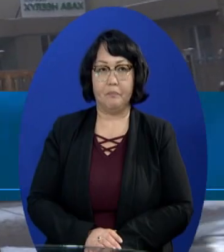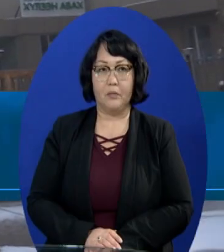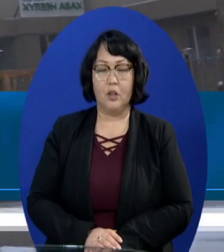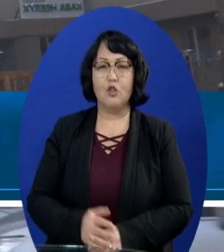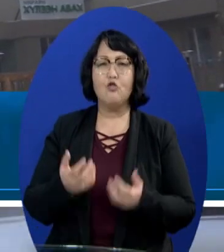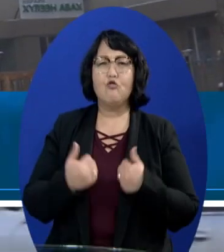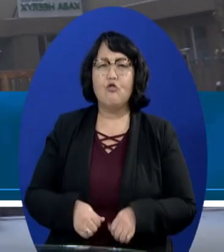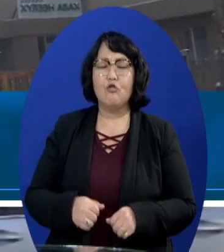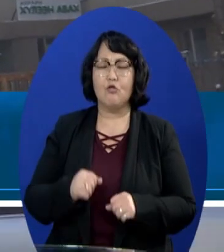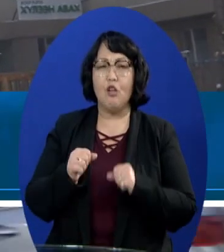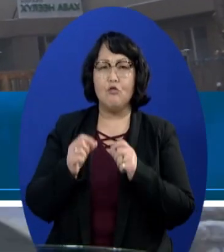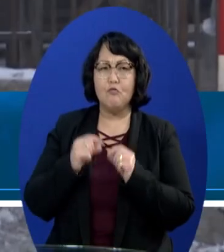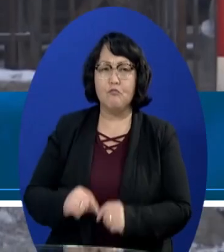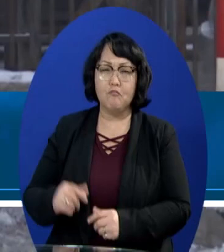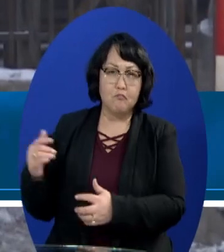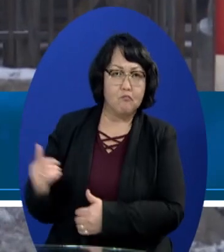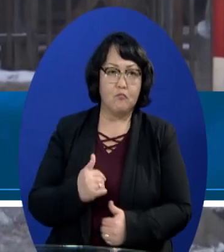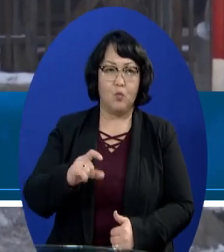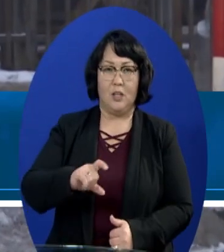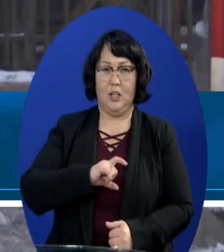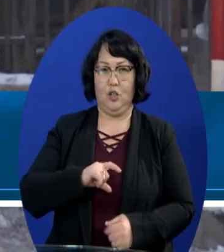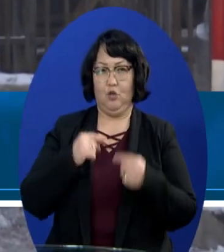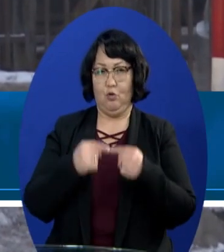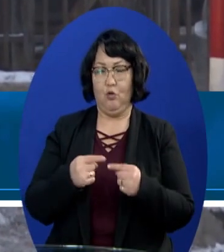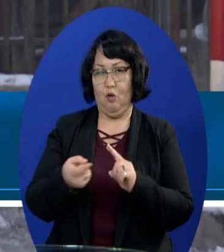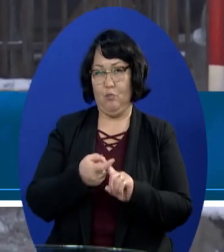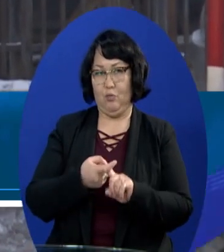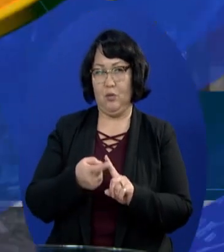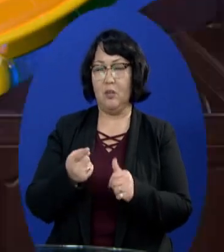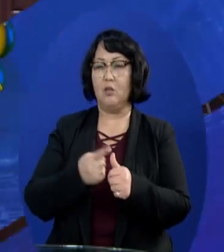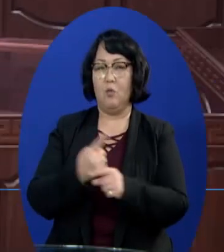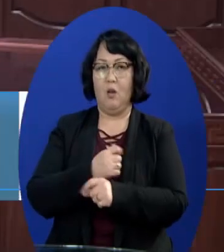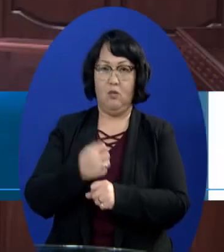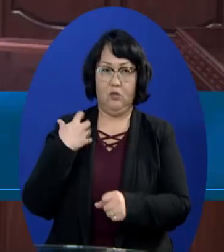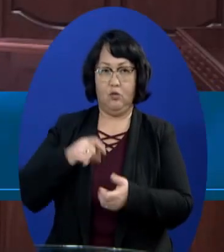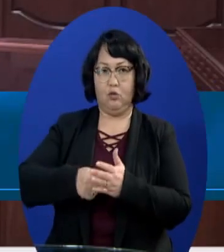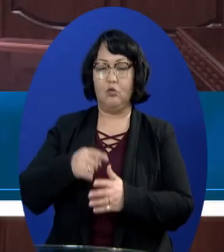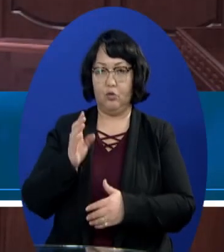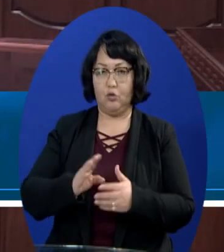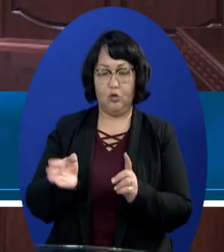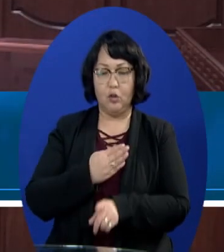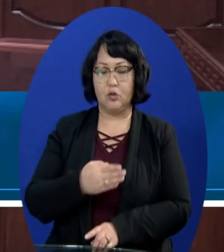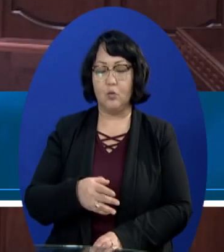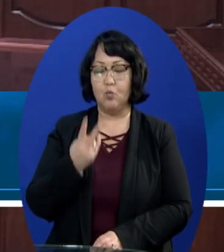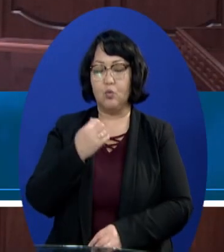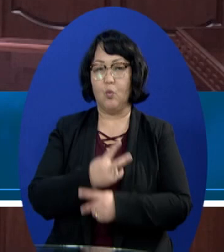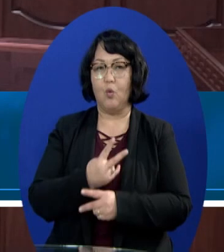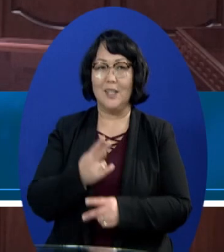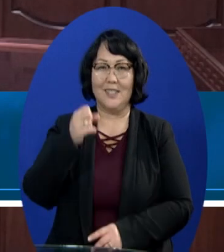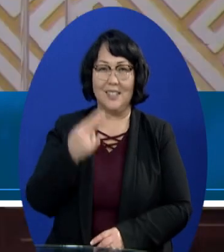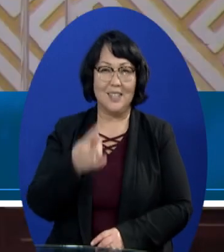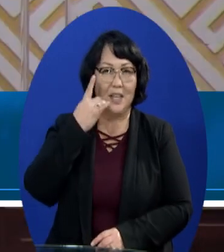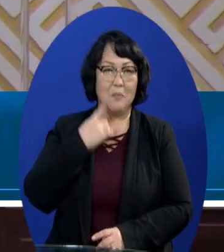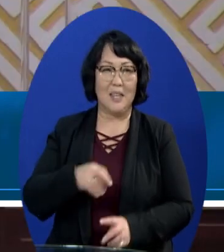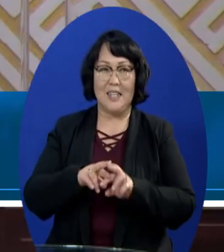Ялх үетэй хийгээд тусгаарлах явцдаа хүний эрх зөрчсөн үйлдэл холбогдох албан тушаалтнууд хариуцлах үйл явц. Үндсэн хуулийн цэц хүйсээр